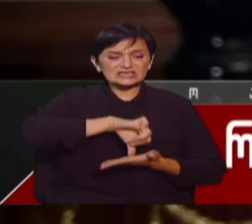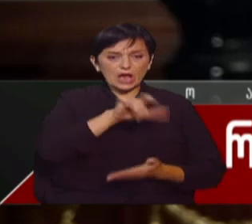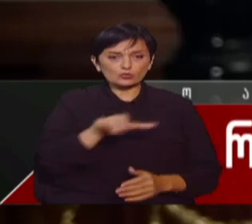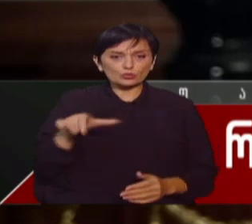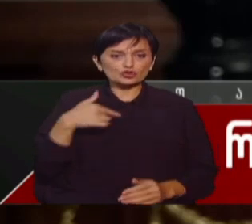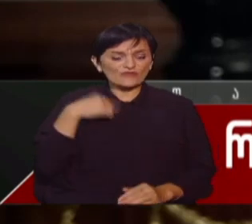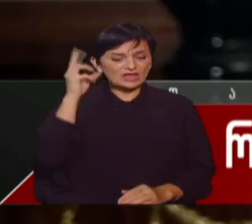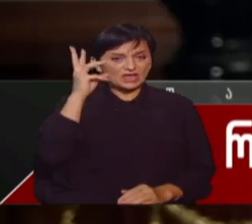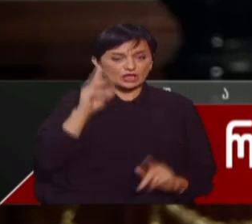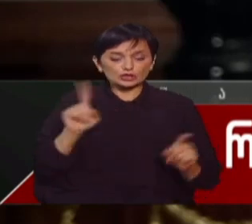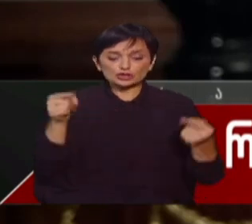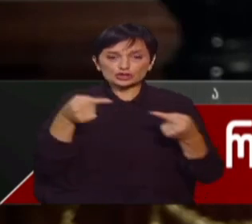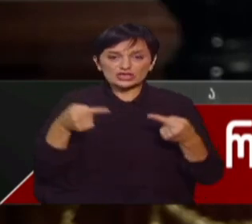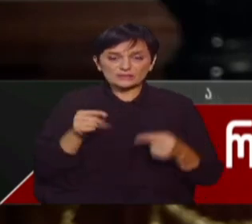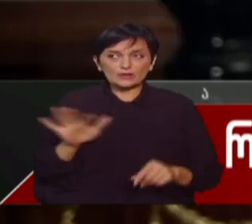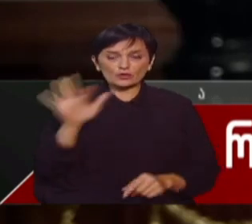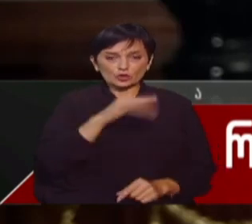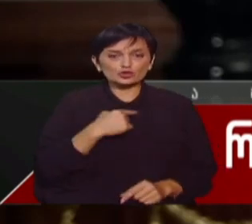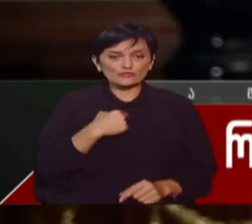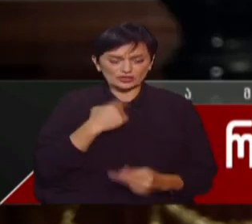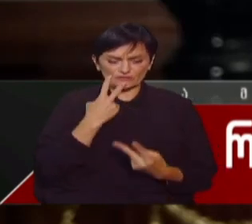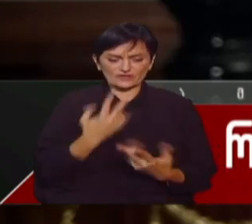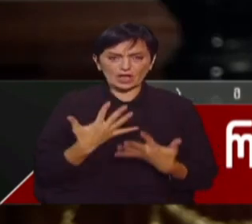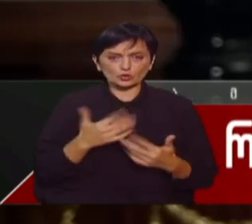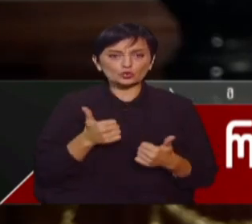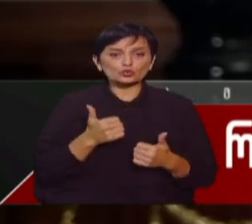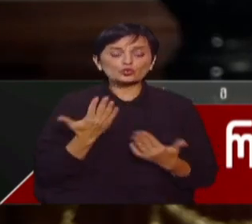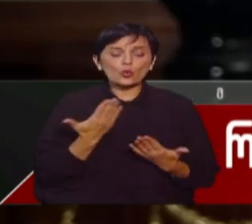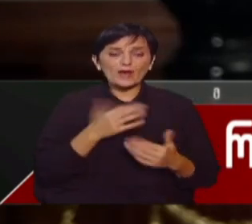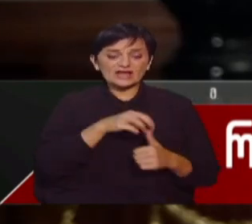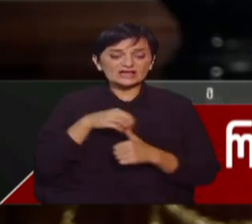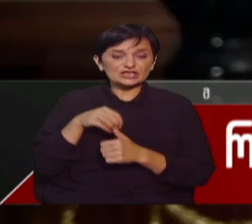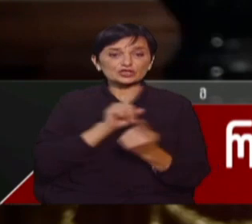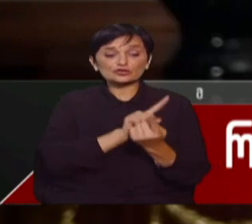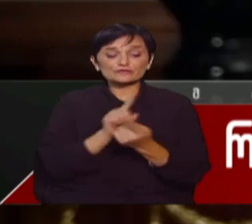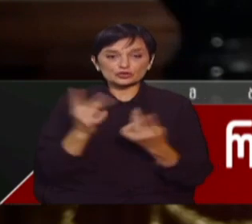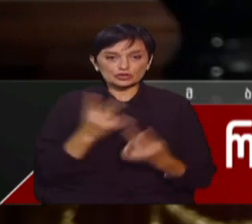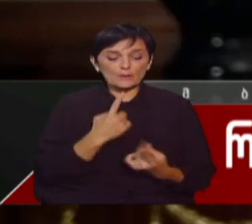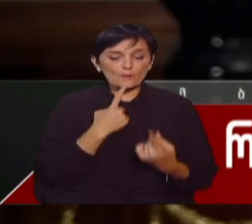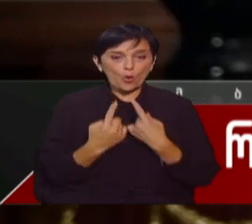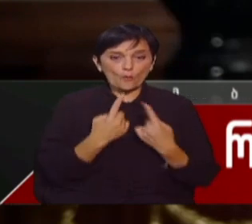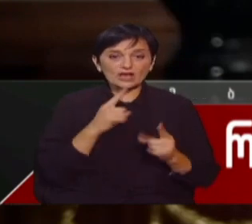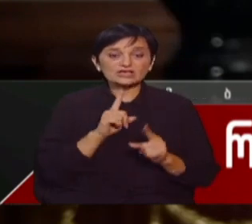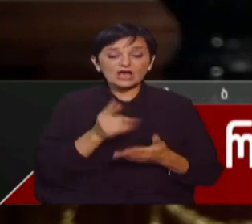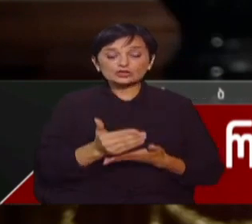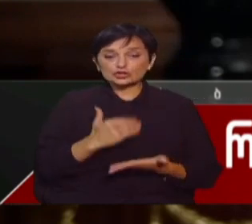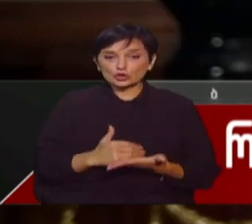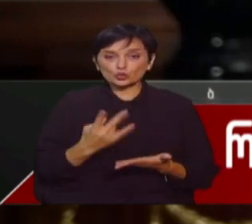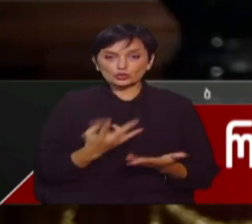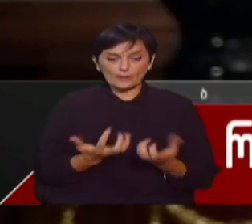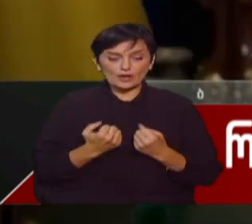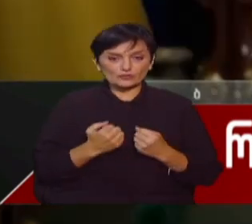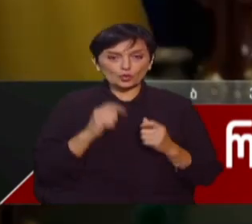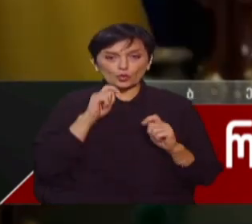წარმომადგენლებს, ჩვენ სელჩებს შესაბამის ქვეყნებში. ჩვენ ნათლად ვხედავთ, რომელ ლიდერებთან გჭირდება შეხვედრა და მოლაპარაკება და რა შედეგები უნდა